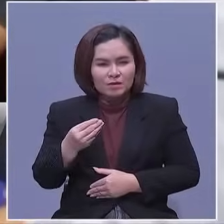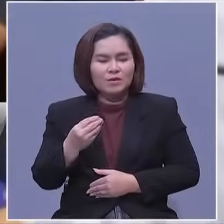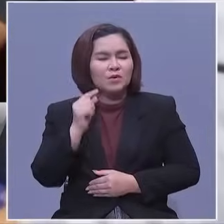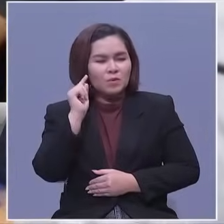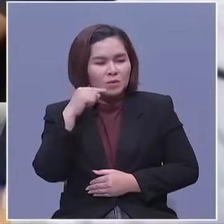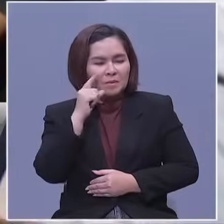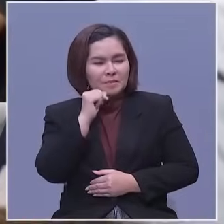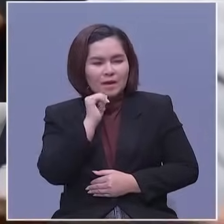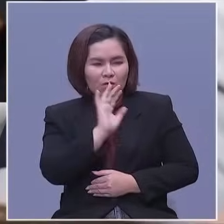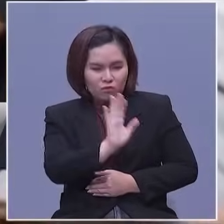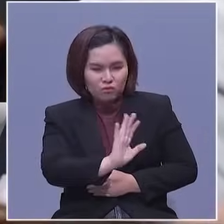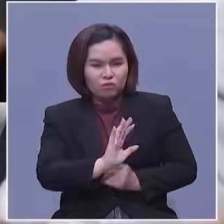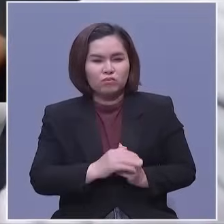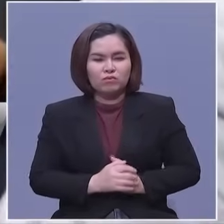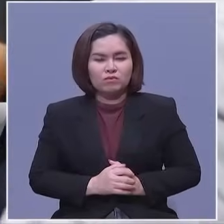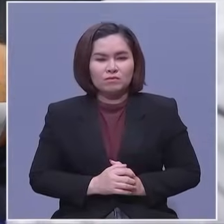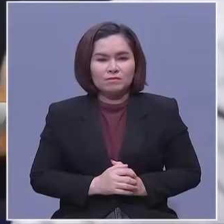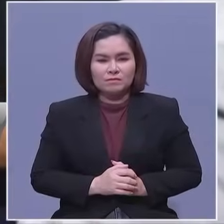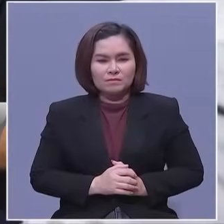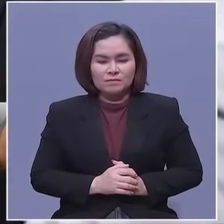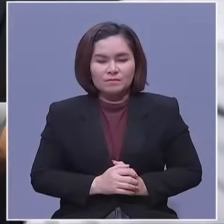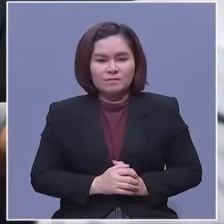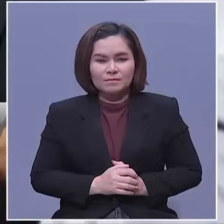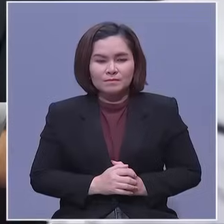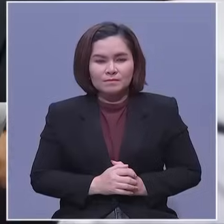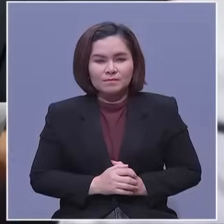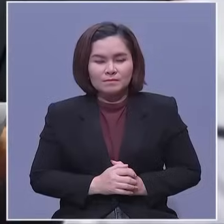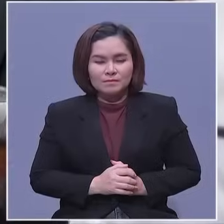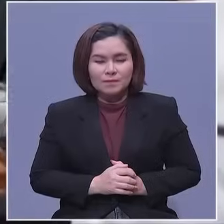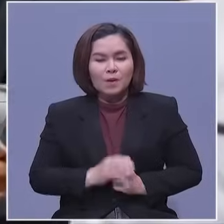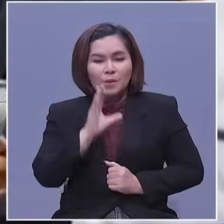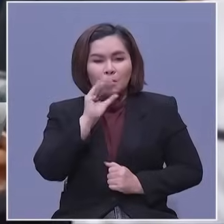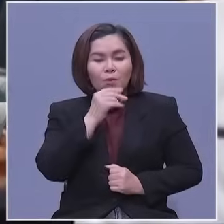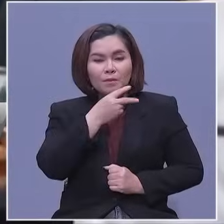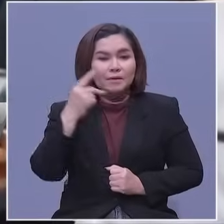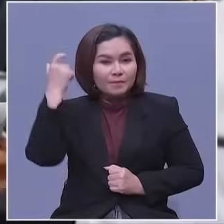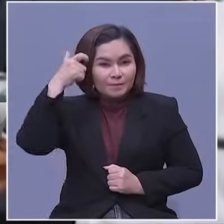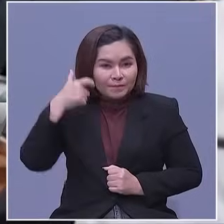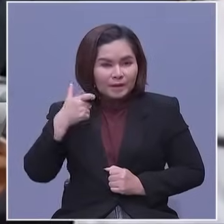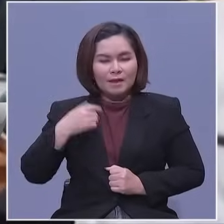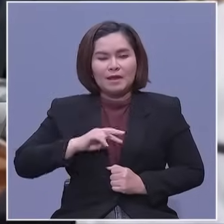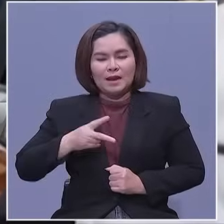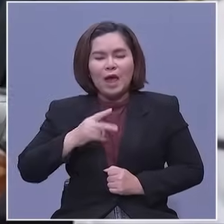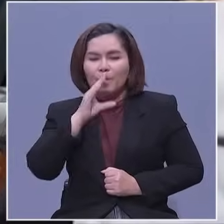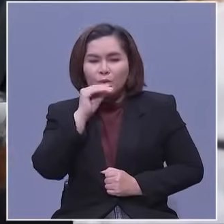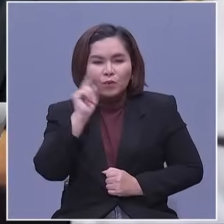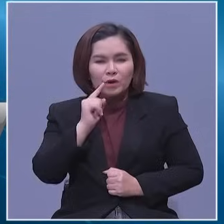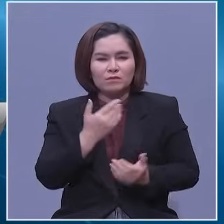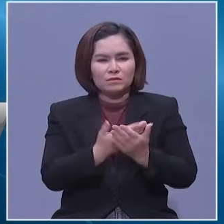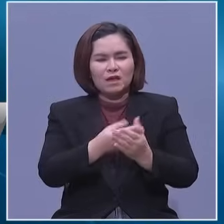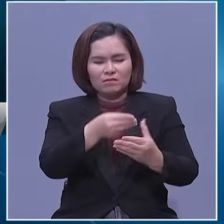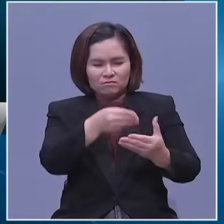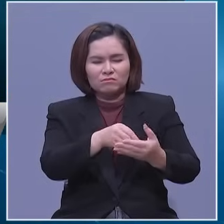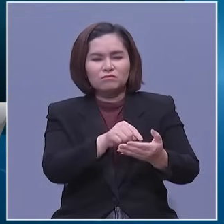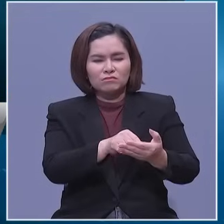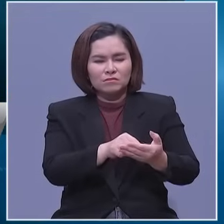ออมบอกไปนั่นแหละว่าคุณแม่ของน้องตะวันเขาปฏิเสธที่จะรับแล้วพูดเป็นภาษาพม่าผ่านล่ามว่าเงินในซอง